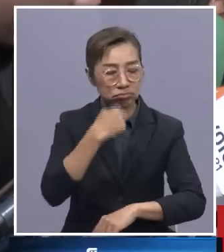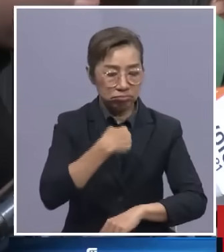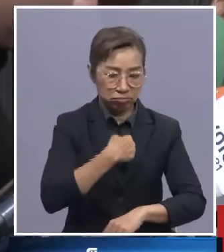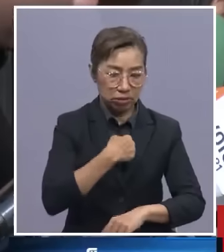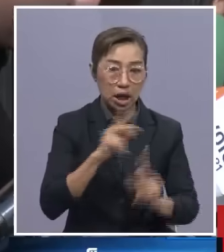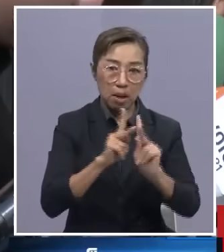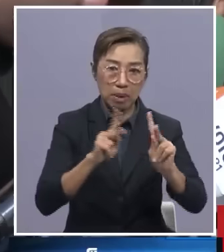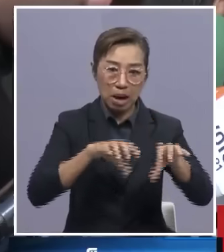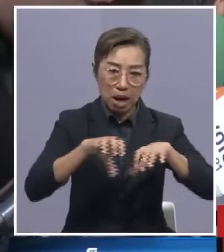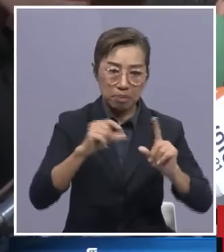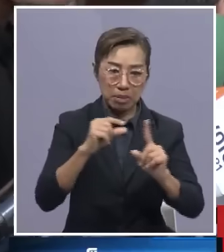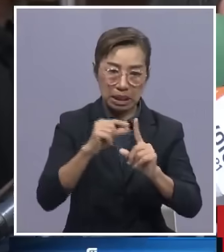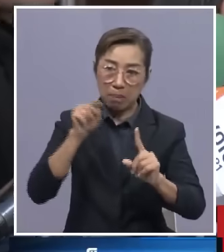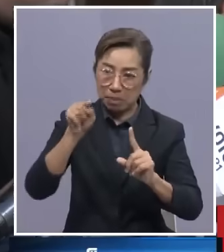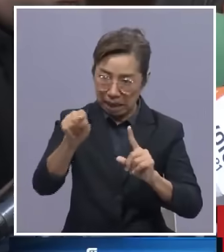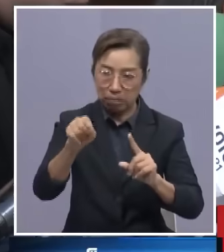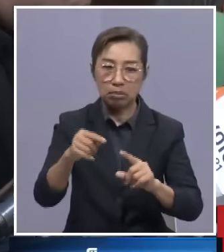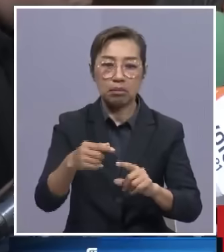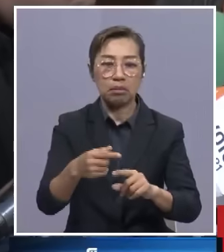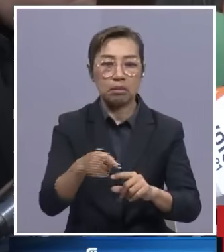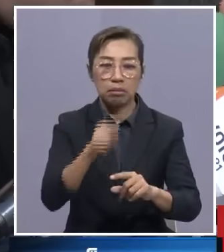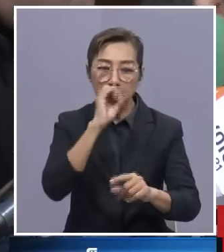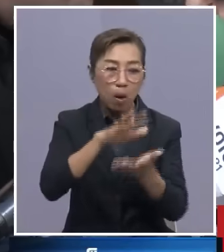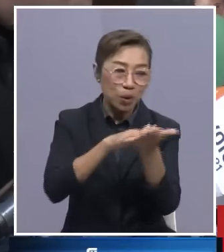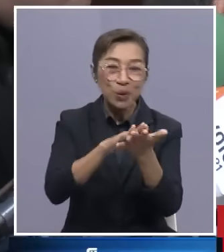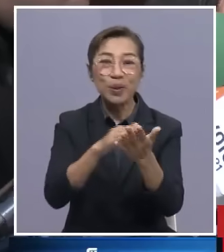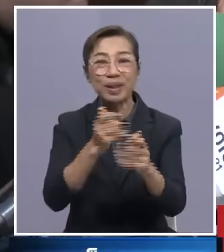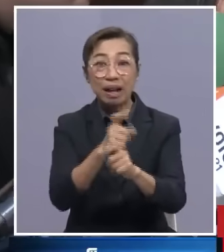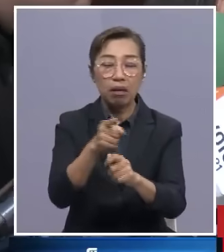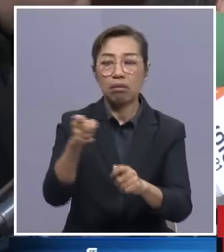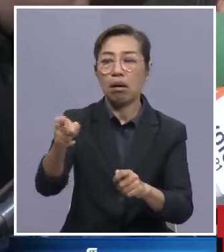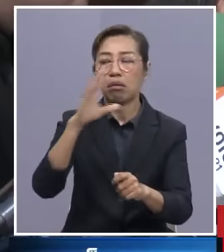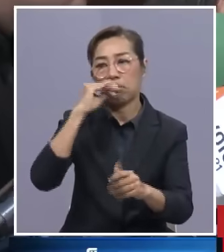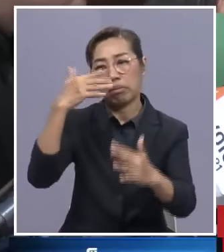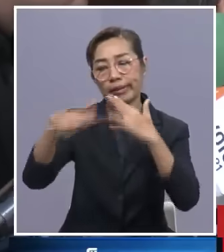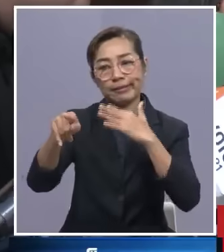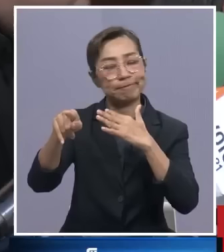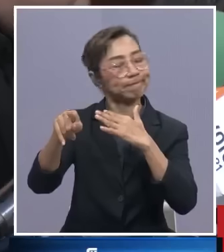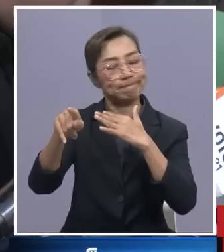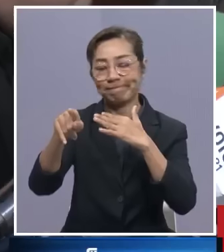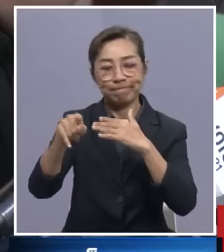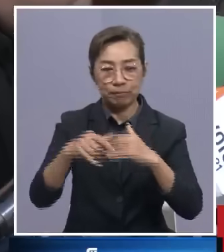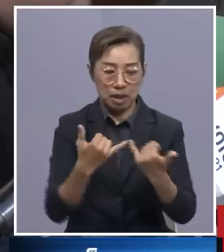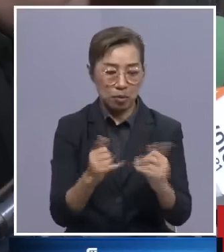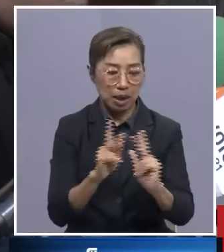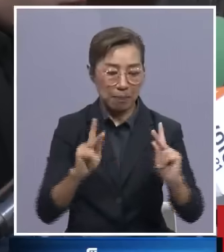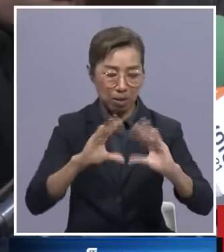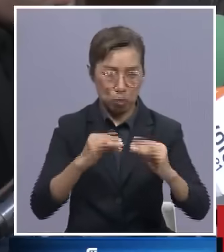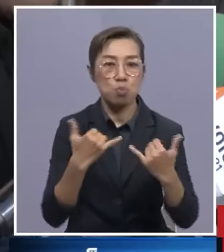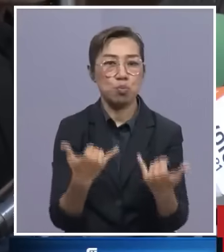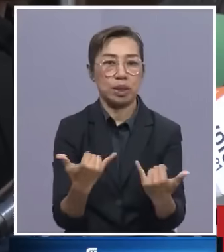เอ่อคำสั่งและมติของคณะกรรมการบริหารพรรคก็เลยนำมาสู่นำมาสู่การประชุมในวันนี้นะ